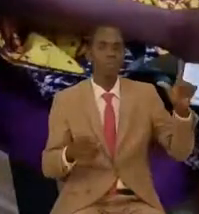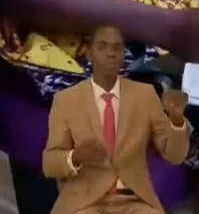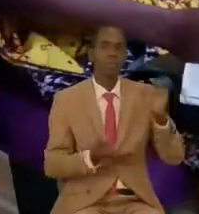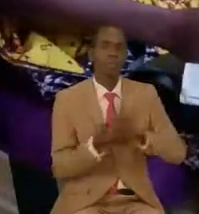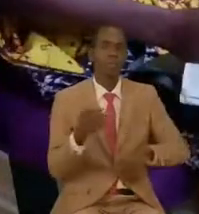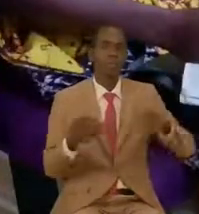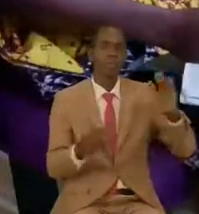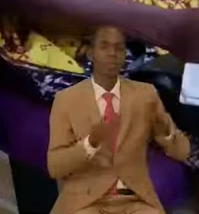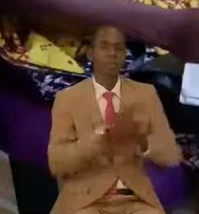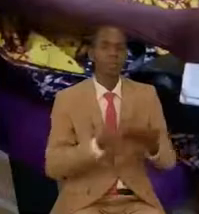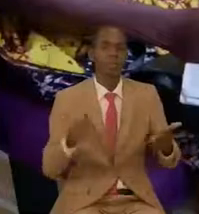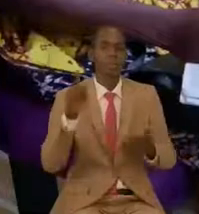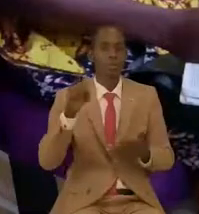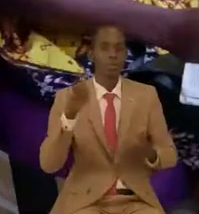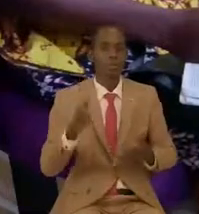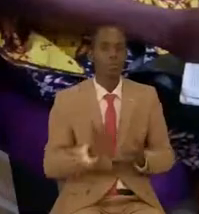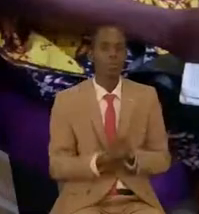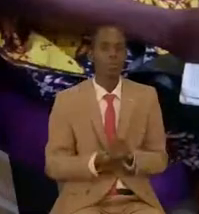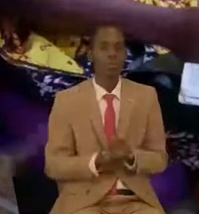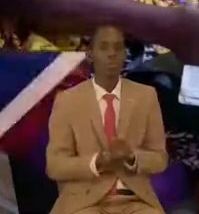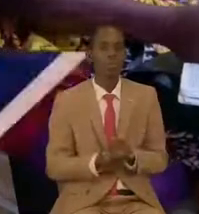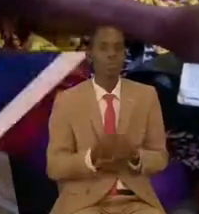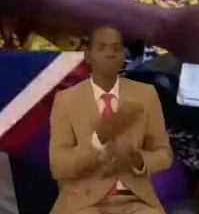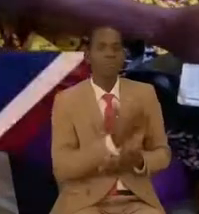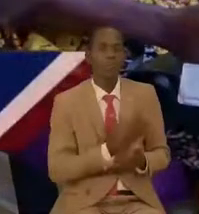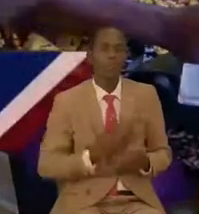Galates chapitre 5, verset 24.